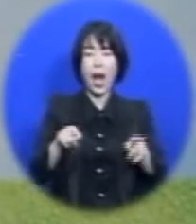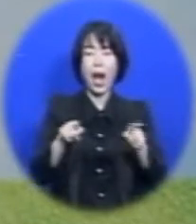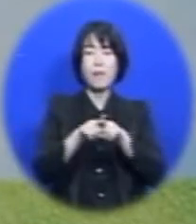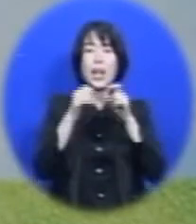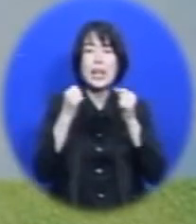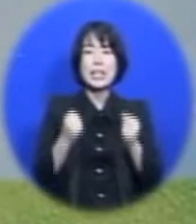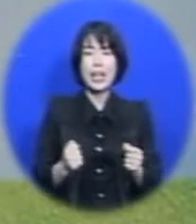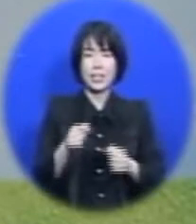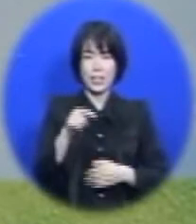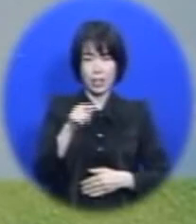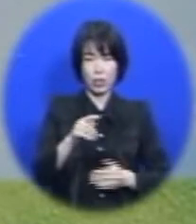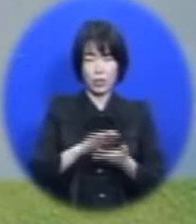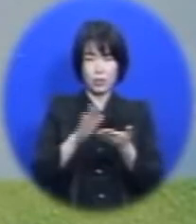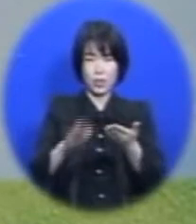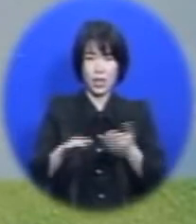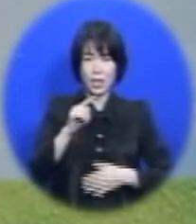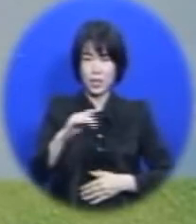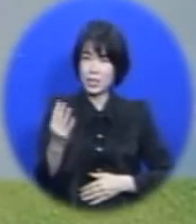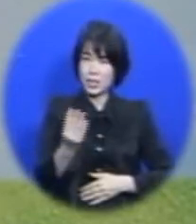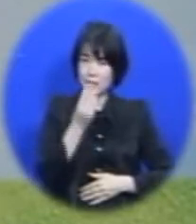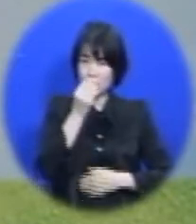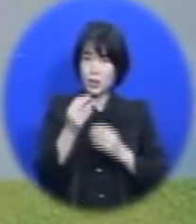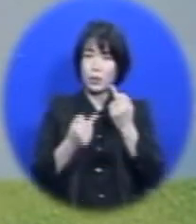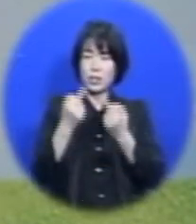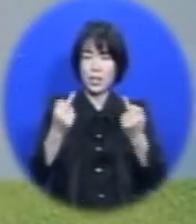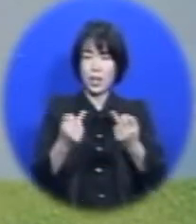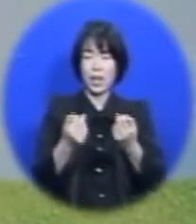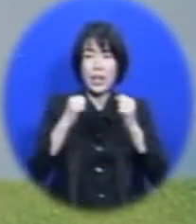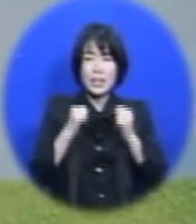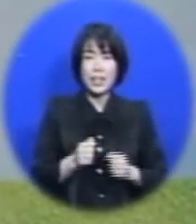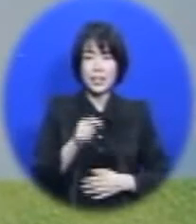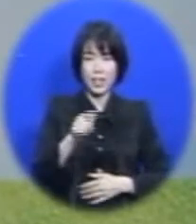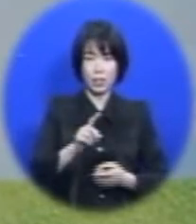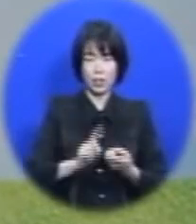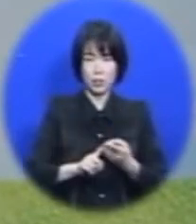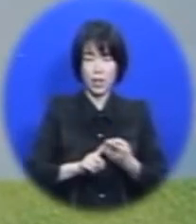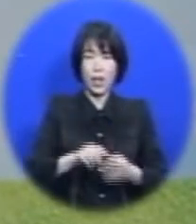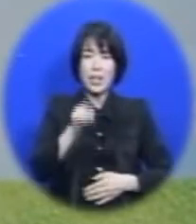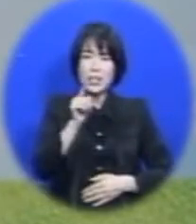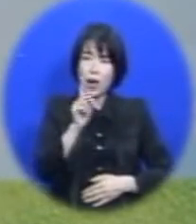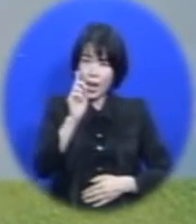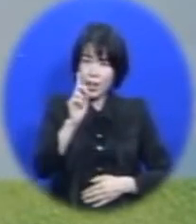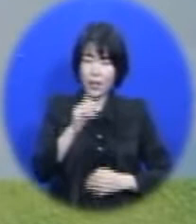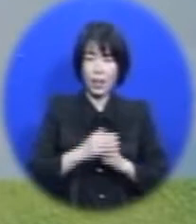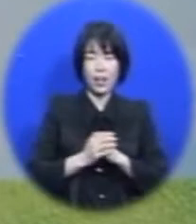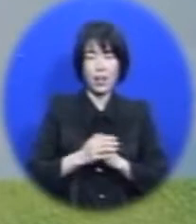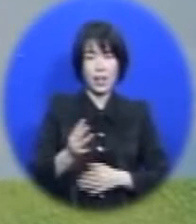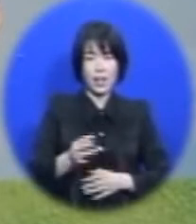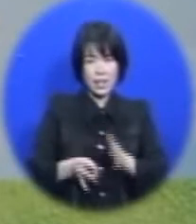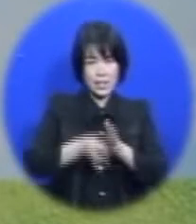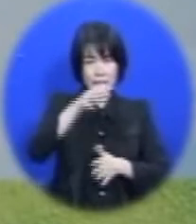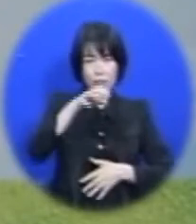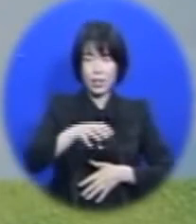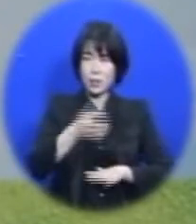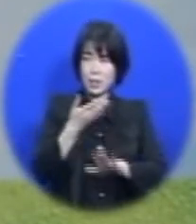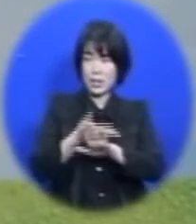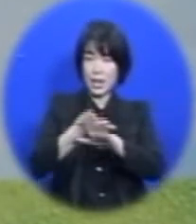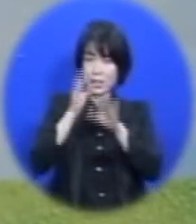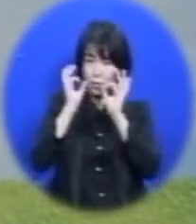계시다는 겁니다. 그리고 그 시온산에 계시다는 겁니다. 그거 하나가 예루살렘 성이 완전히 달리